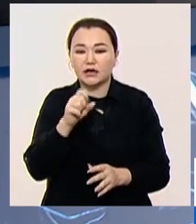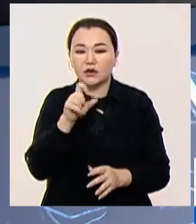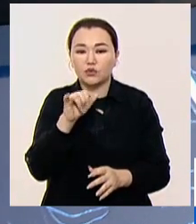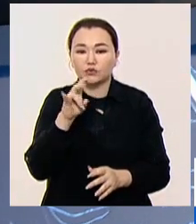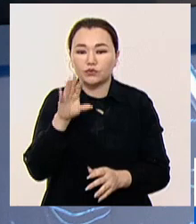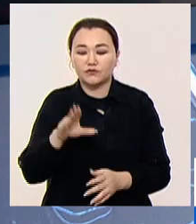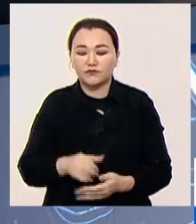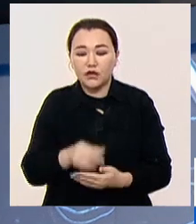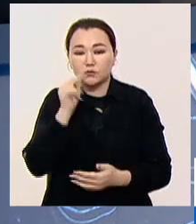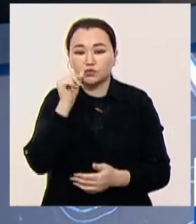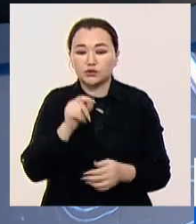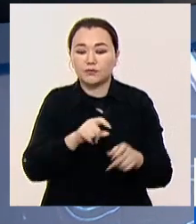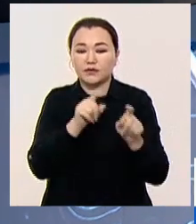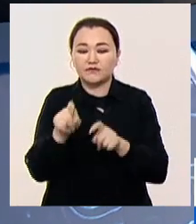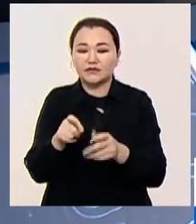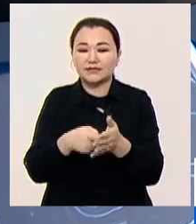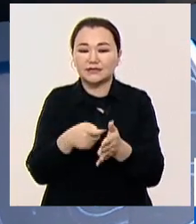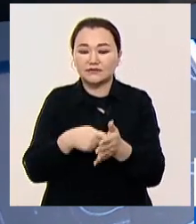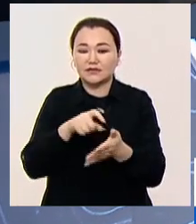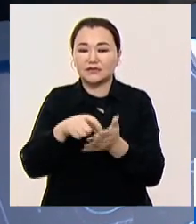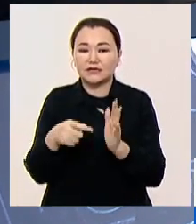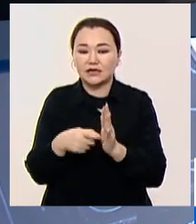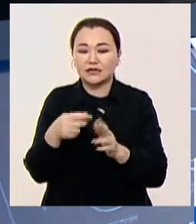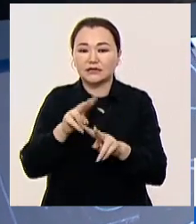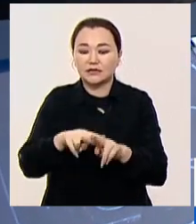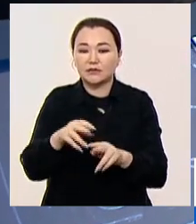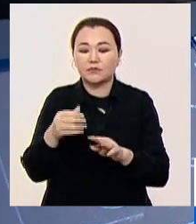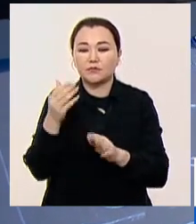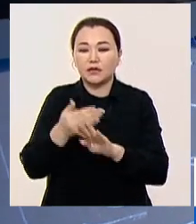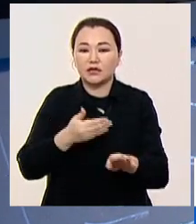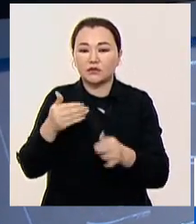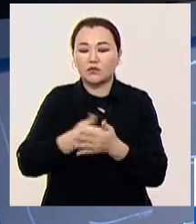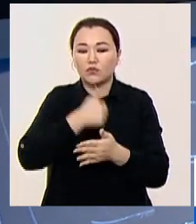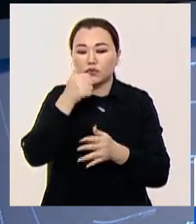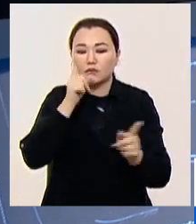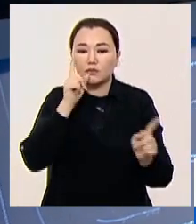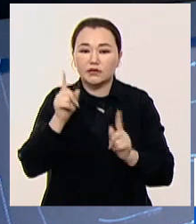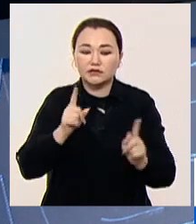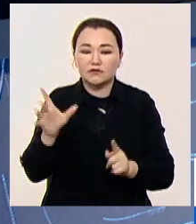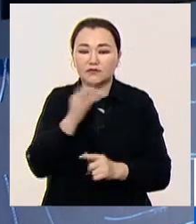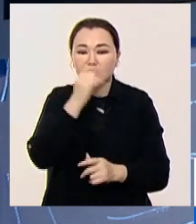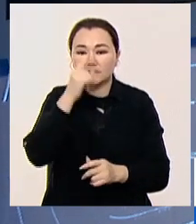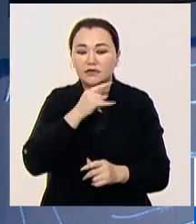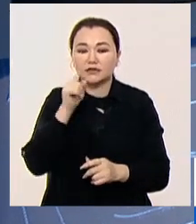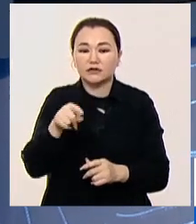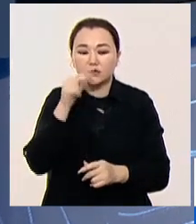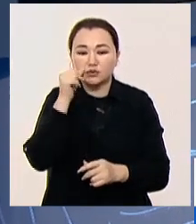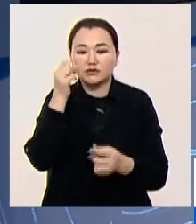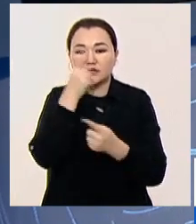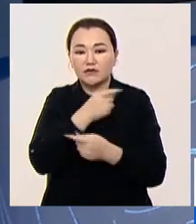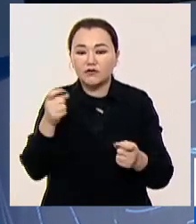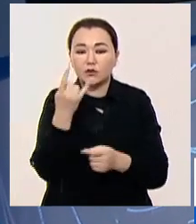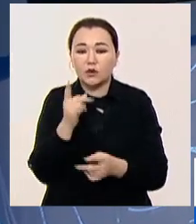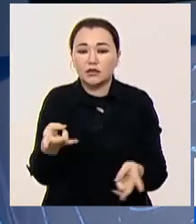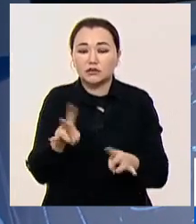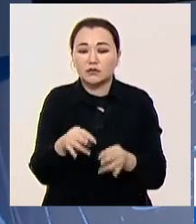Ахунова. Мужчину перевели в следственный изолятор. Эта история перед Новым годом потрясла весь Казахстан. Тогда мужчина заявил, что оставил